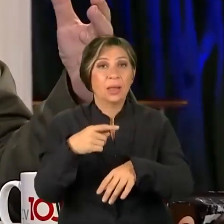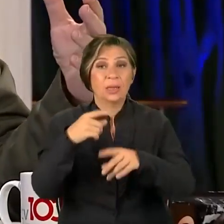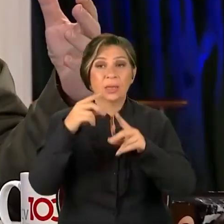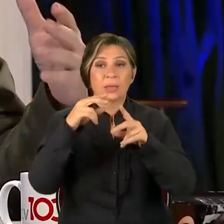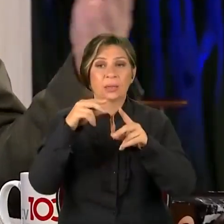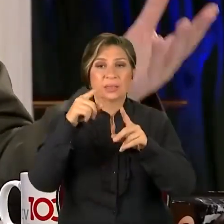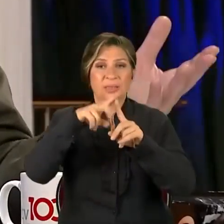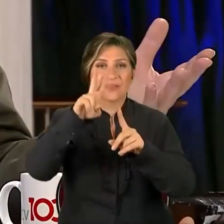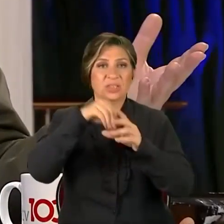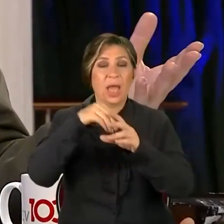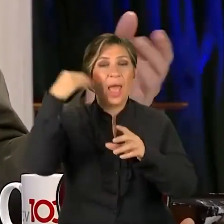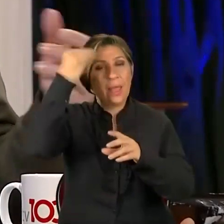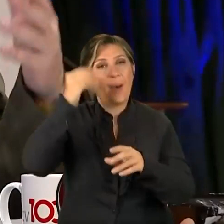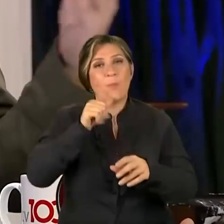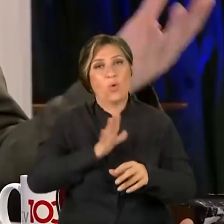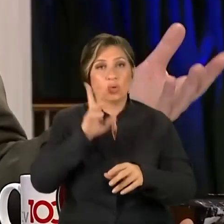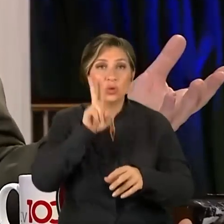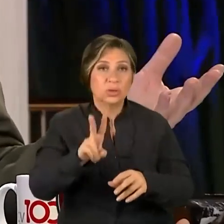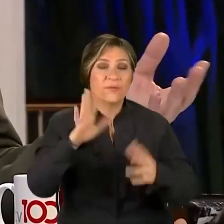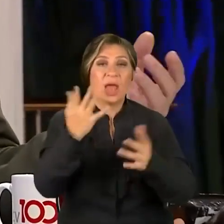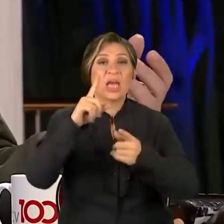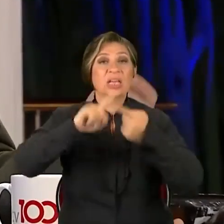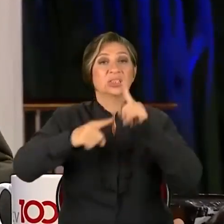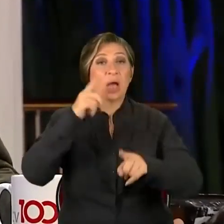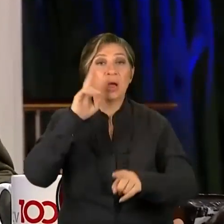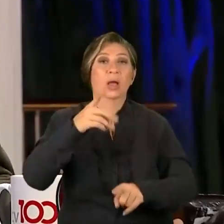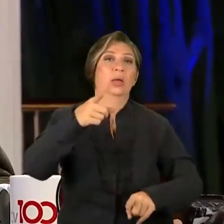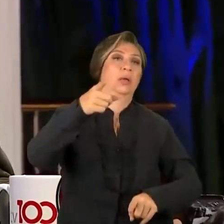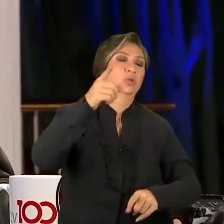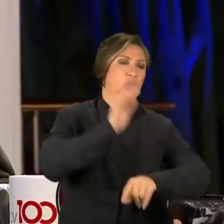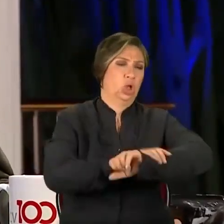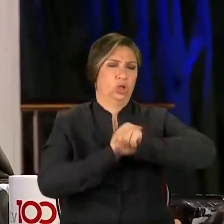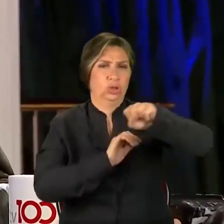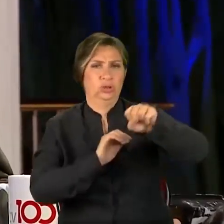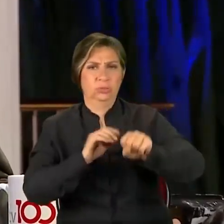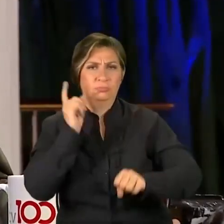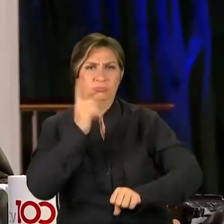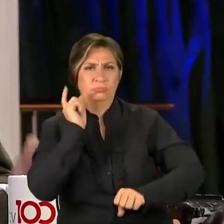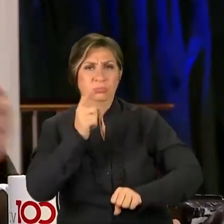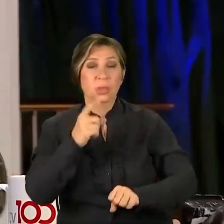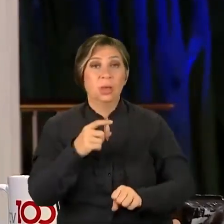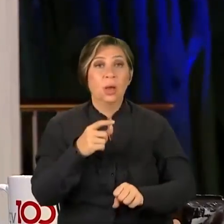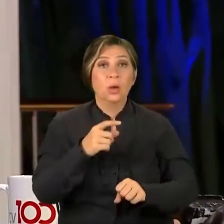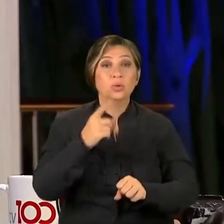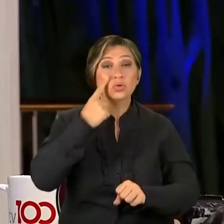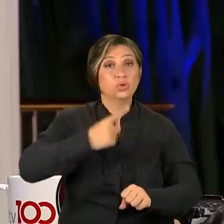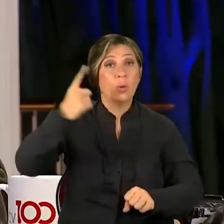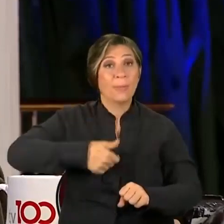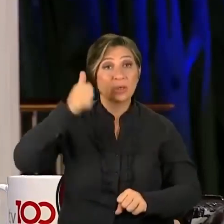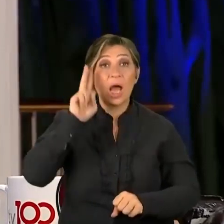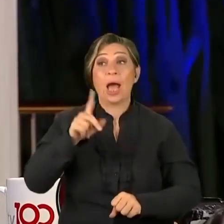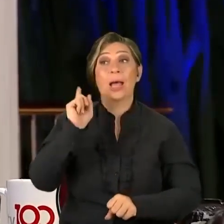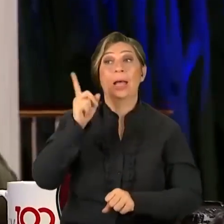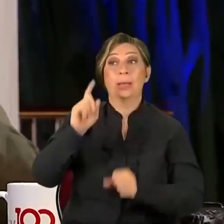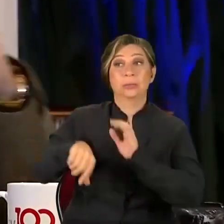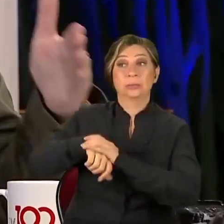kanalda Ekrem İmamoğlu görüyorsan ya da Kılıçdaroğlu görür solcu canım Ali falan filan cumhurbaşkanının